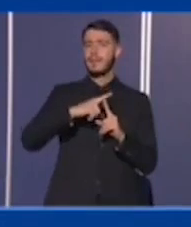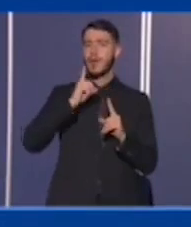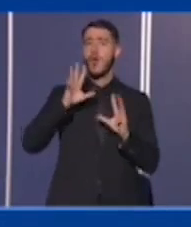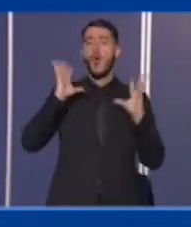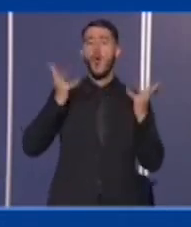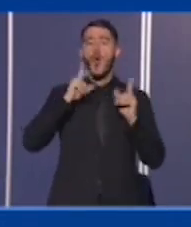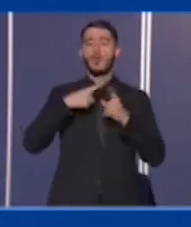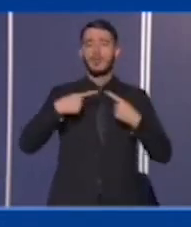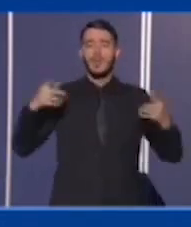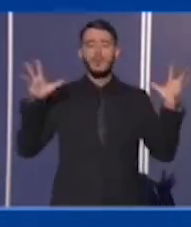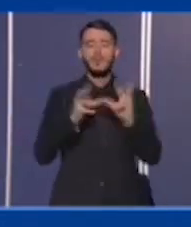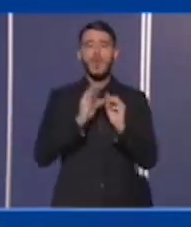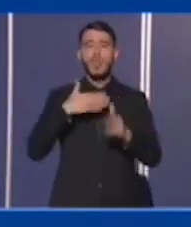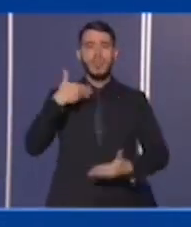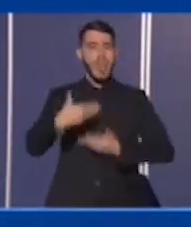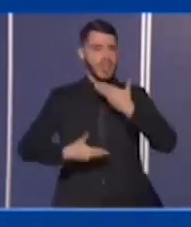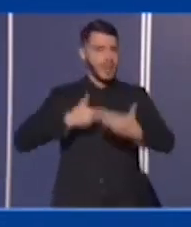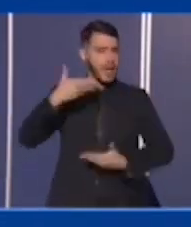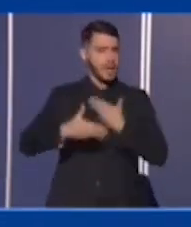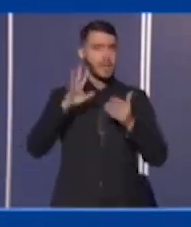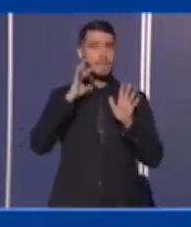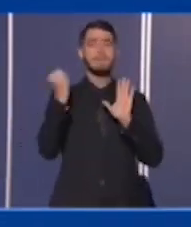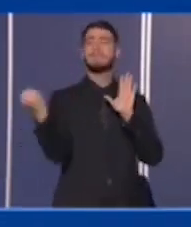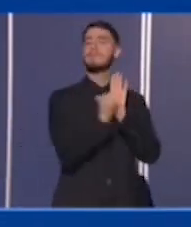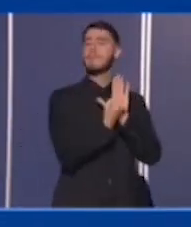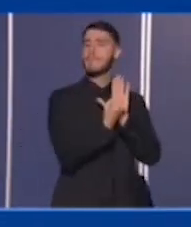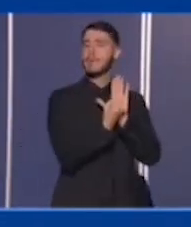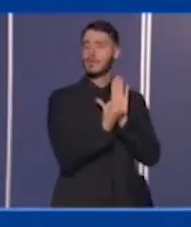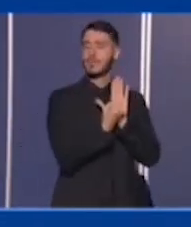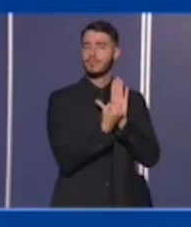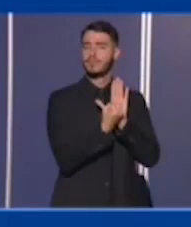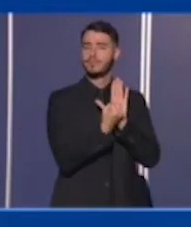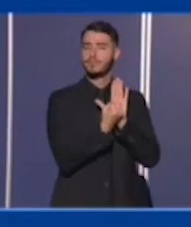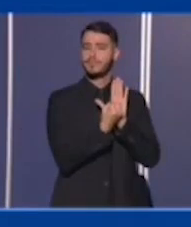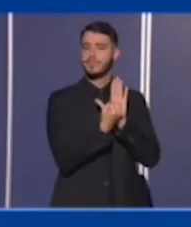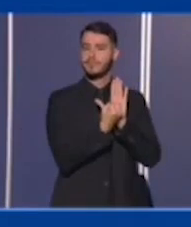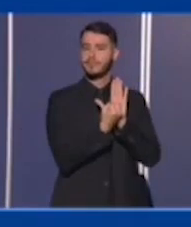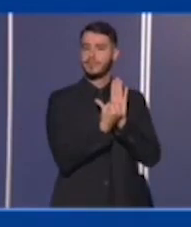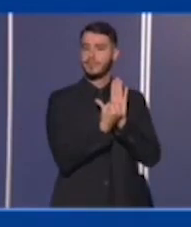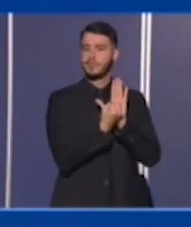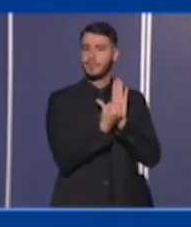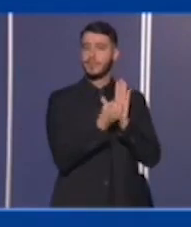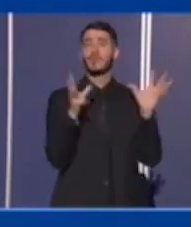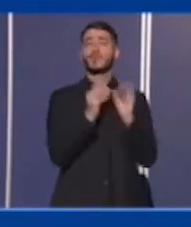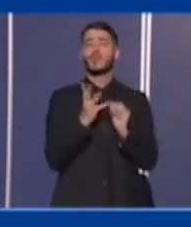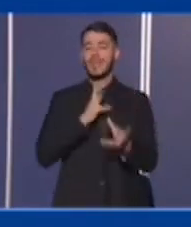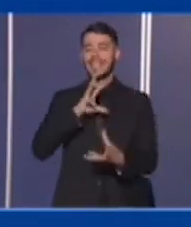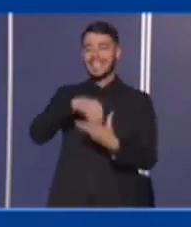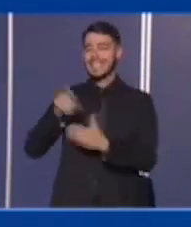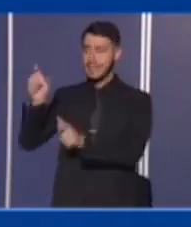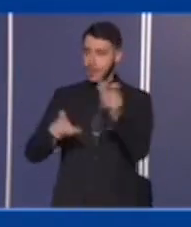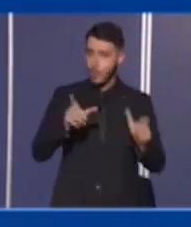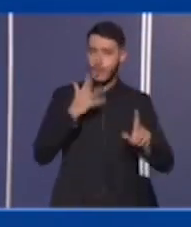του συνεδρίου. Από την πιστοποίηση, από τη διαδικασία πιστοποίησης και διαπίστευσης των συμμετεχόντων, από το φάκελο